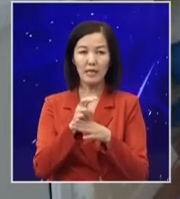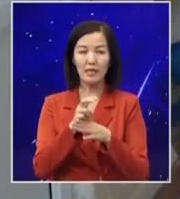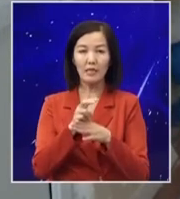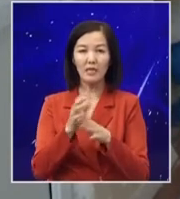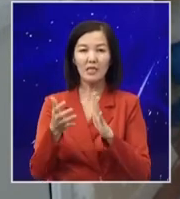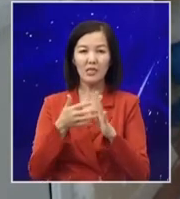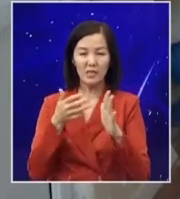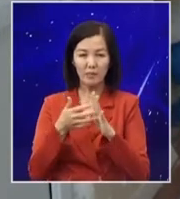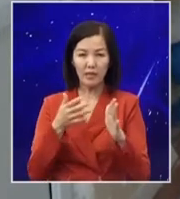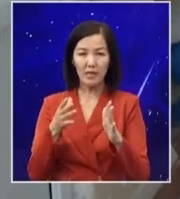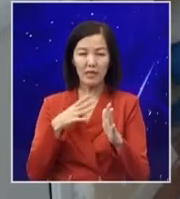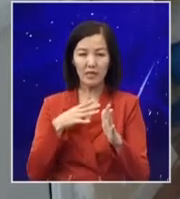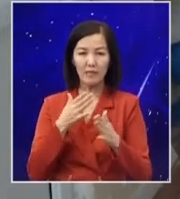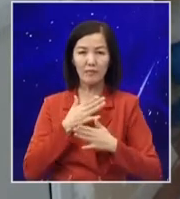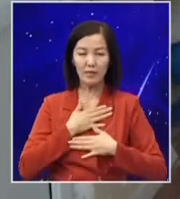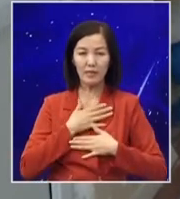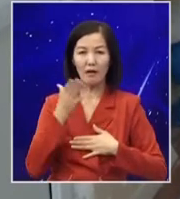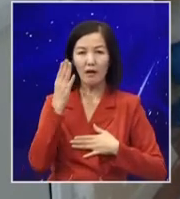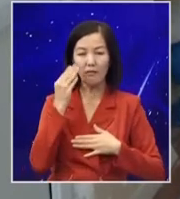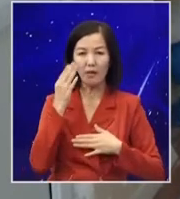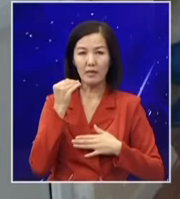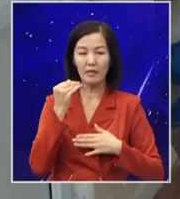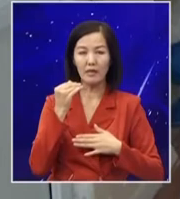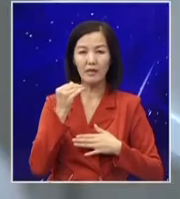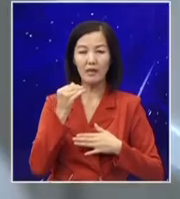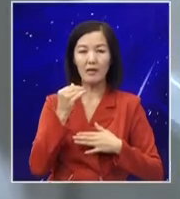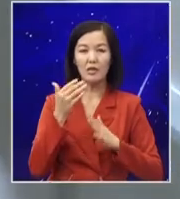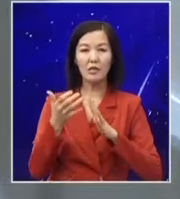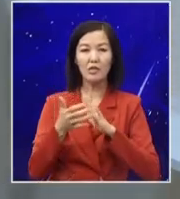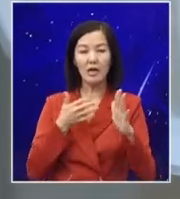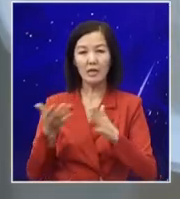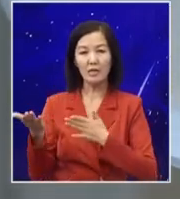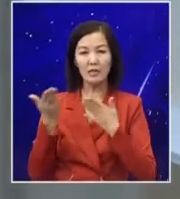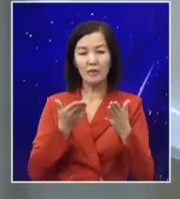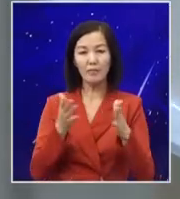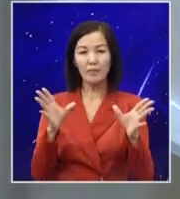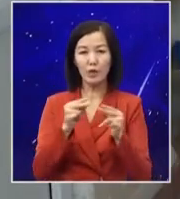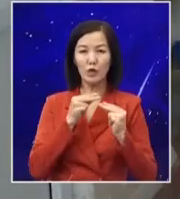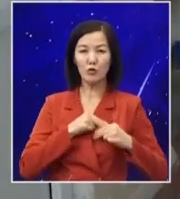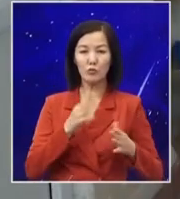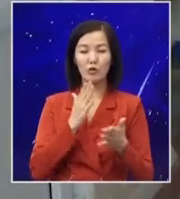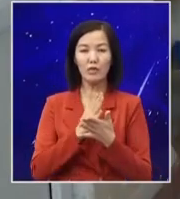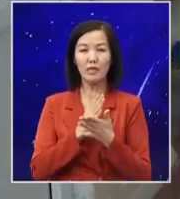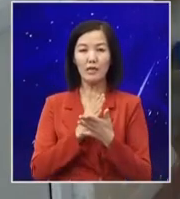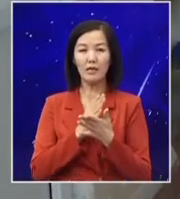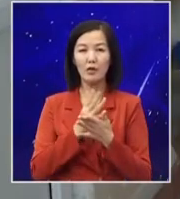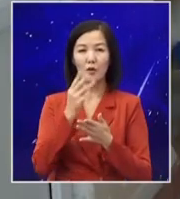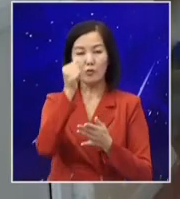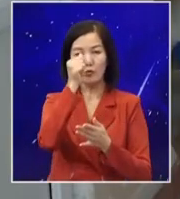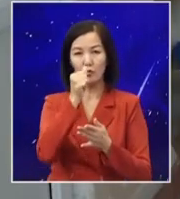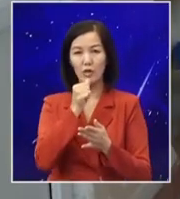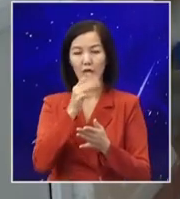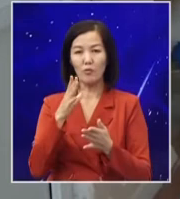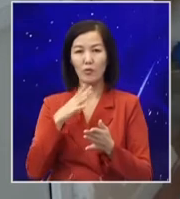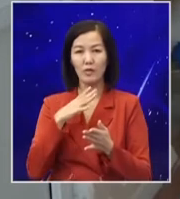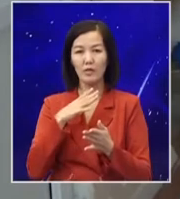специалист жетіспегендіктен бізді Алматыдан осы жерге шақыртып, жерге келіп жұмыс істедік. Және осы шай болды, шайдан